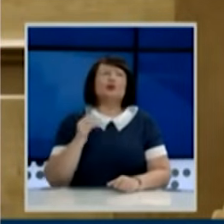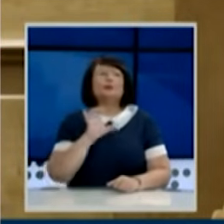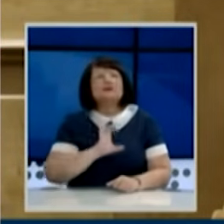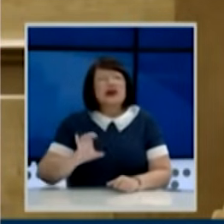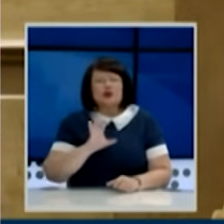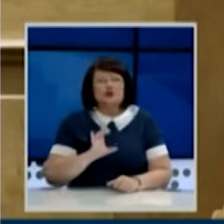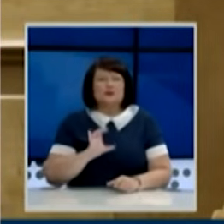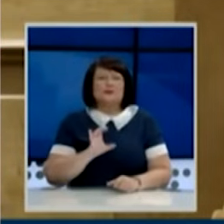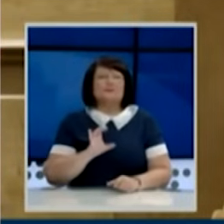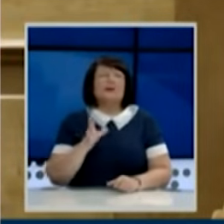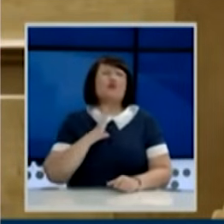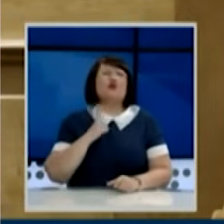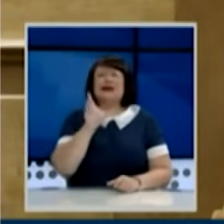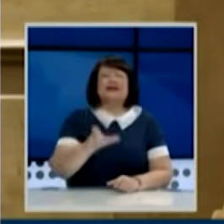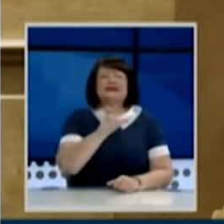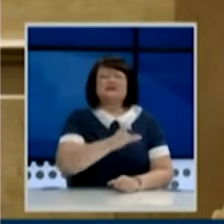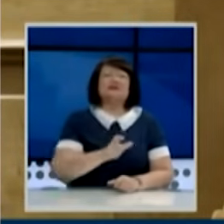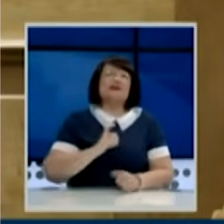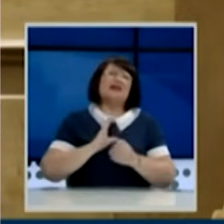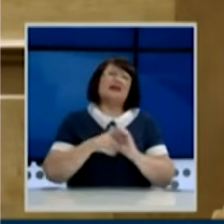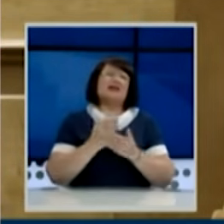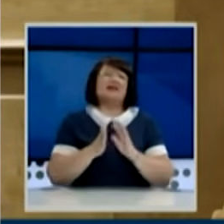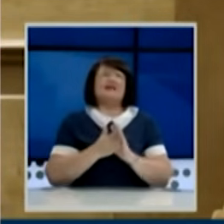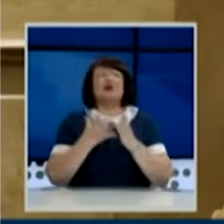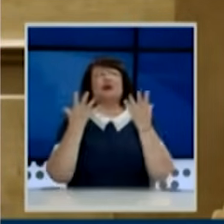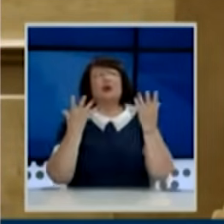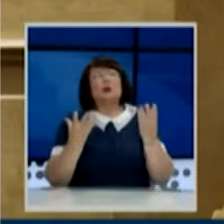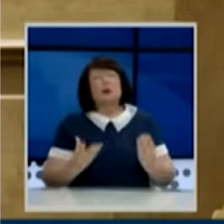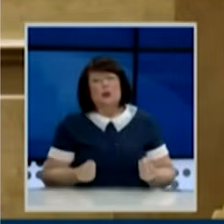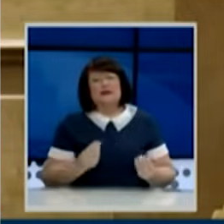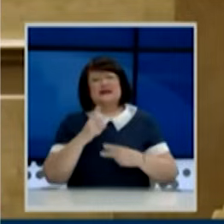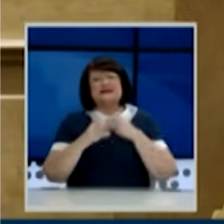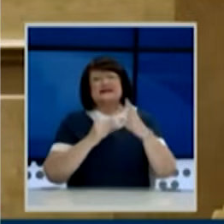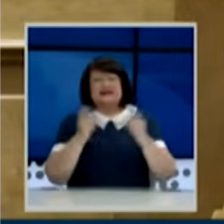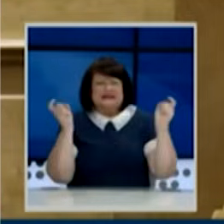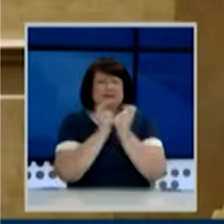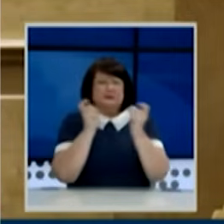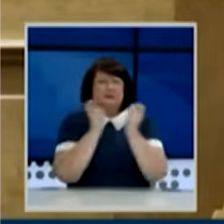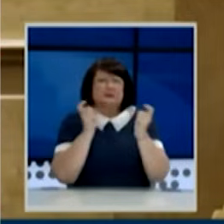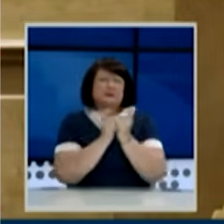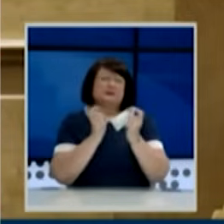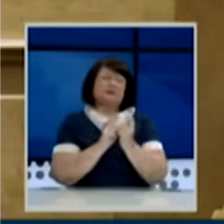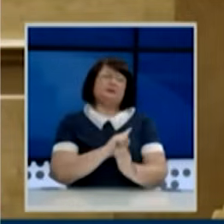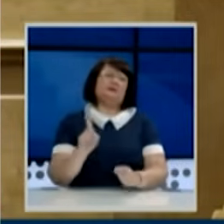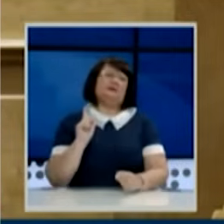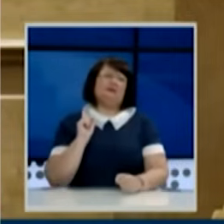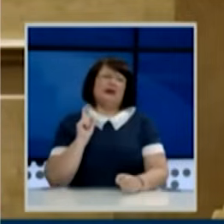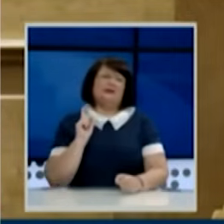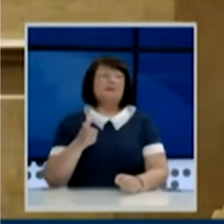Ευρωβουλή. Άρα, του παρόντος θα μου επιτρέψεις να πω, Κώστα, ότι αυτό που προέχει αυτή τη στιγμή είναι έστω τώρα